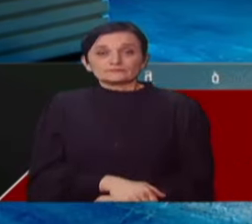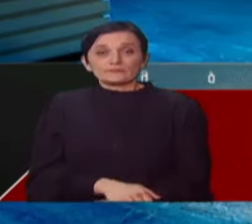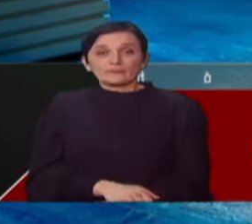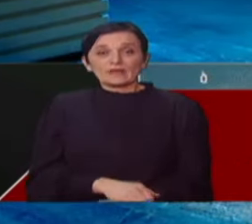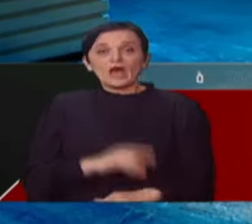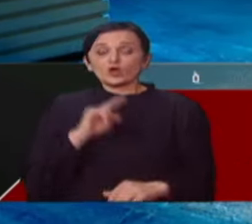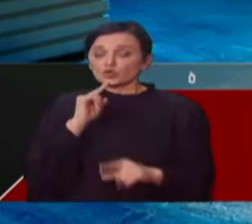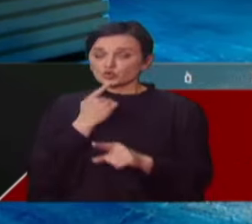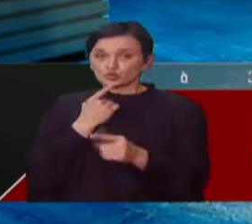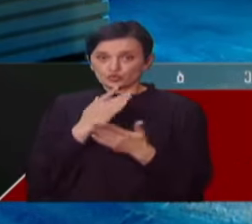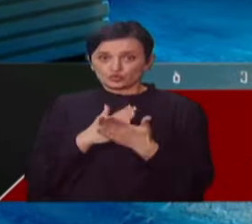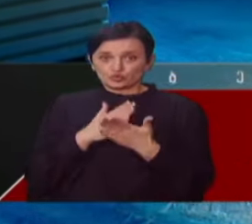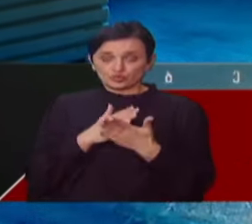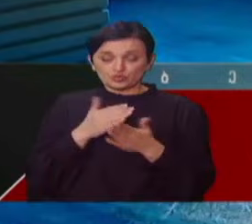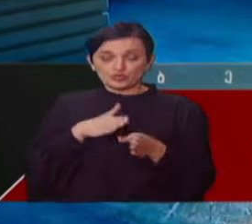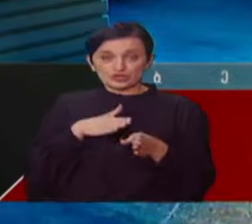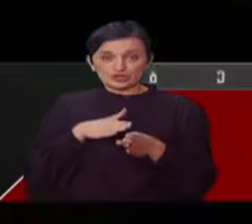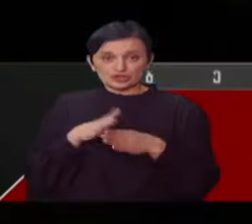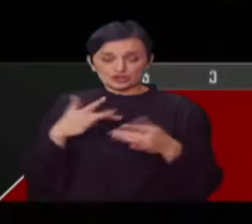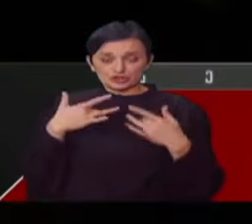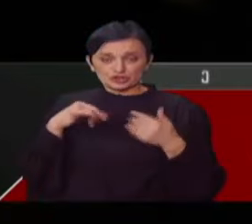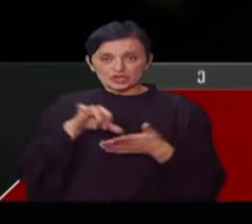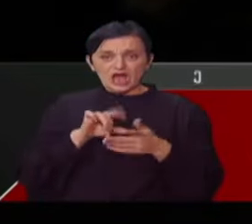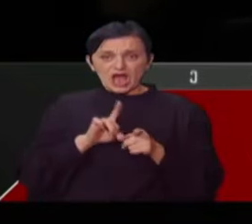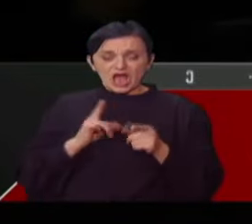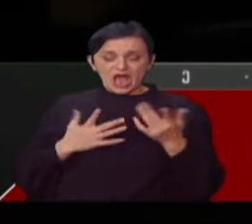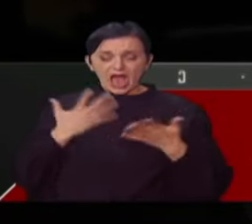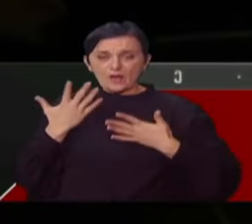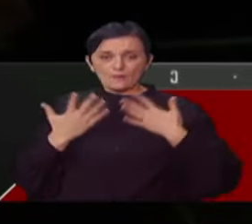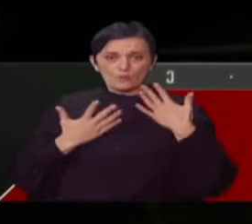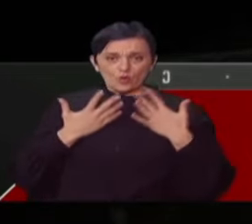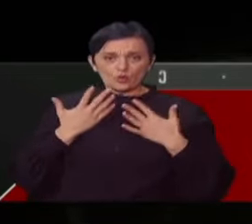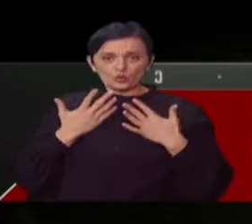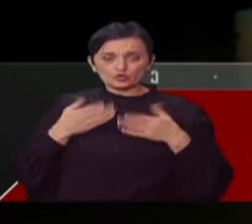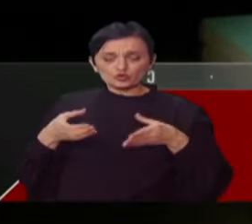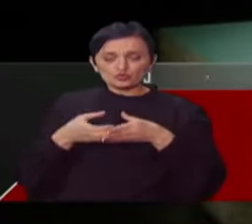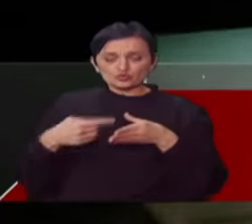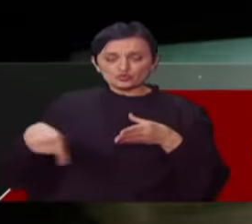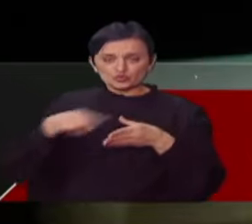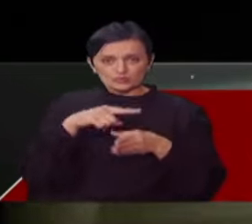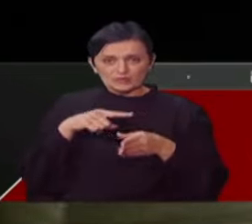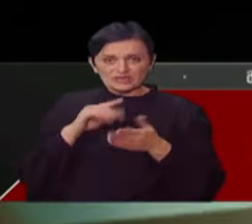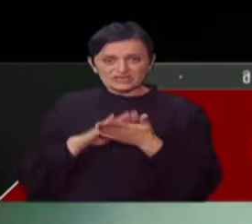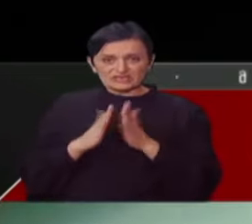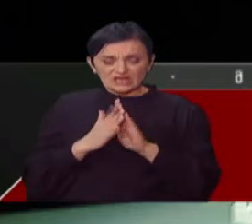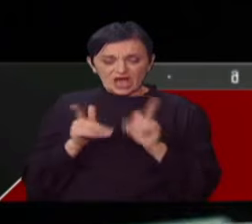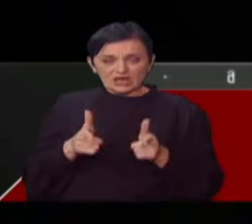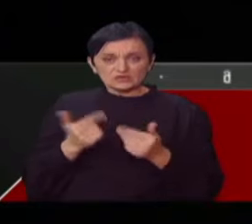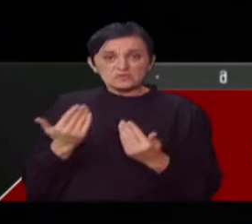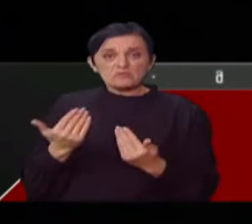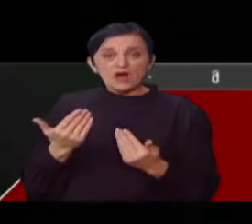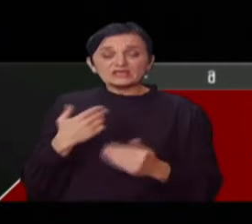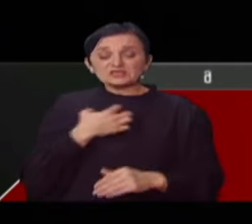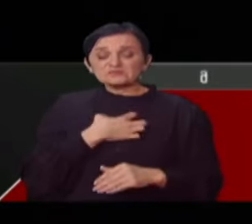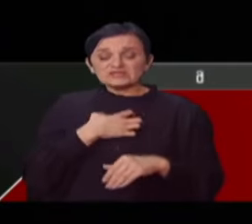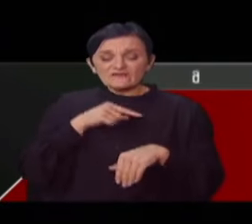Piesa rom rtulia, როგორც შესასრულებლად, ასევე ემოციურადაც, ამაზე მთელი შემოქმედებითი ჯგუფი თანხმდება. Თუმცა მათთვის მთავარი